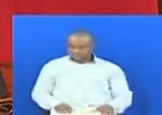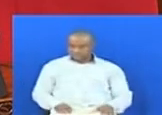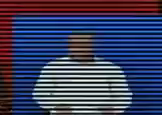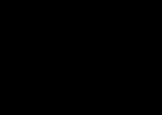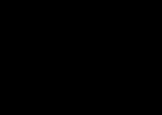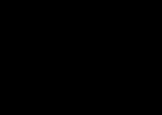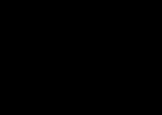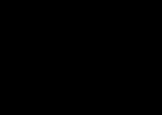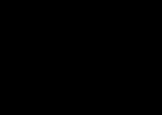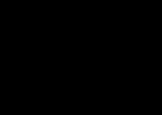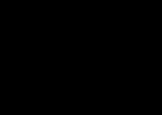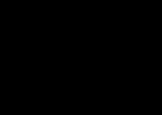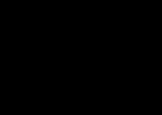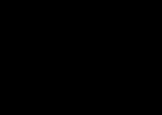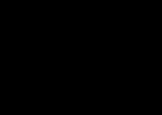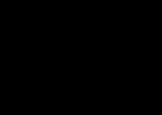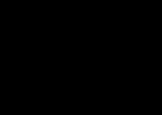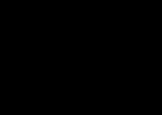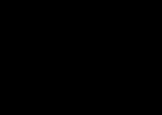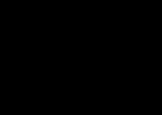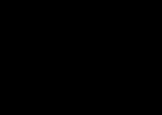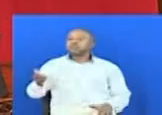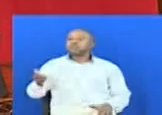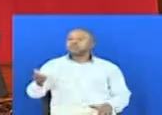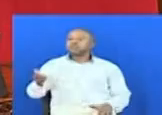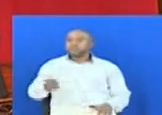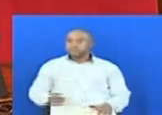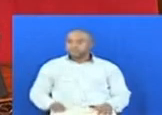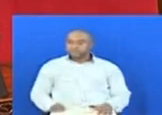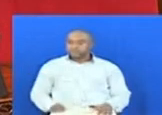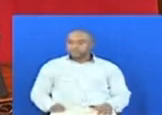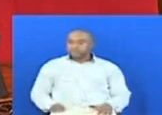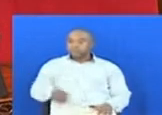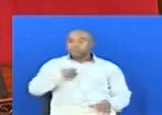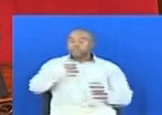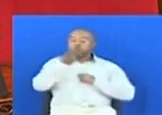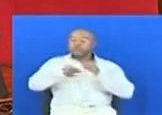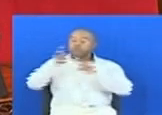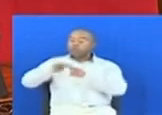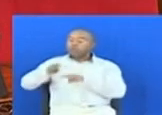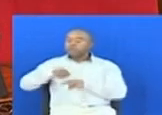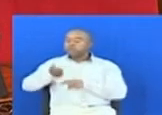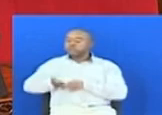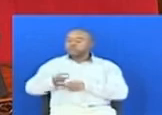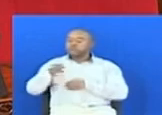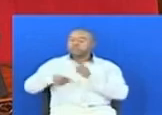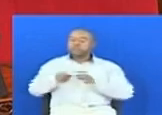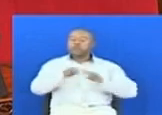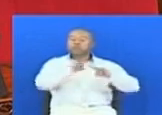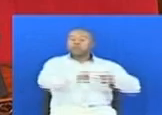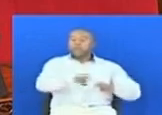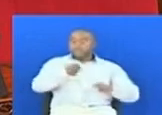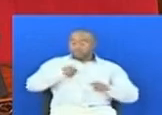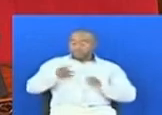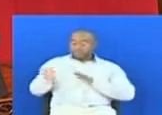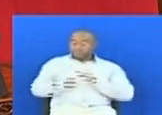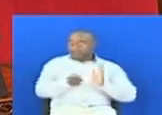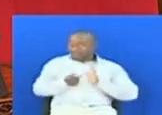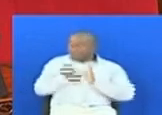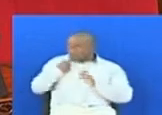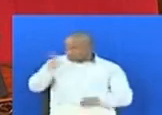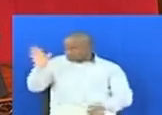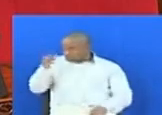Sasa nipo kuona, nikupongeze kwa sababu nilipoendea kukaa ililazimika na mimi nilee kukaa. Lakini nilikuwa nimepanga kwamba nisipokuona mara